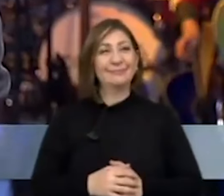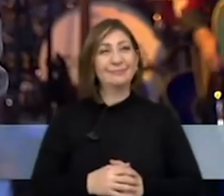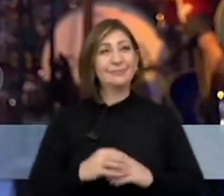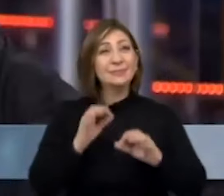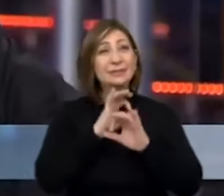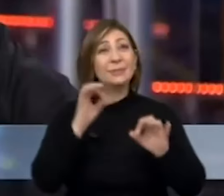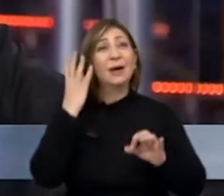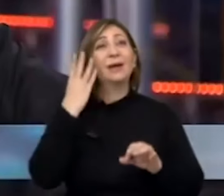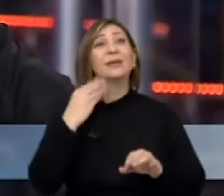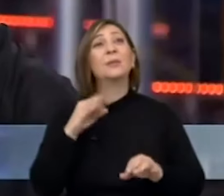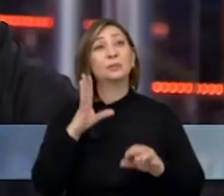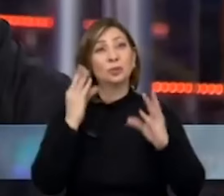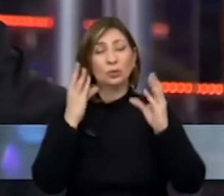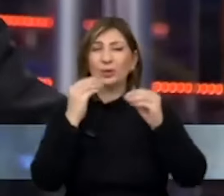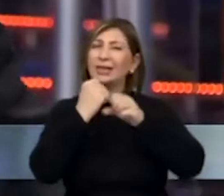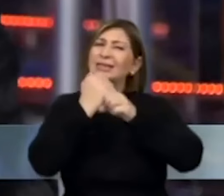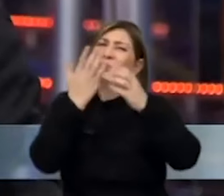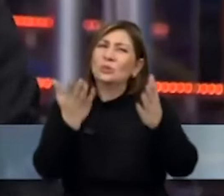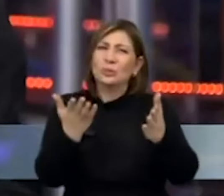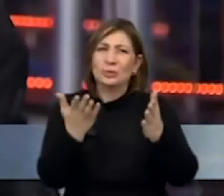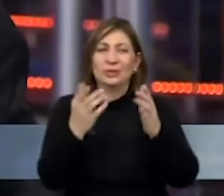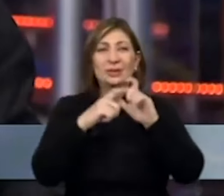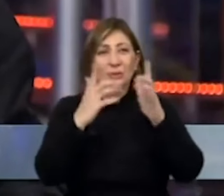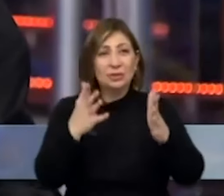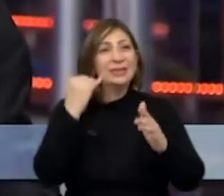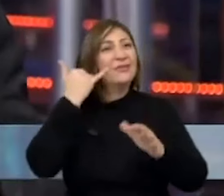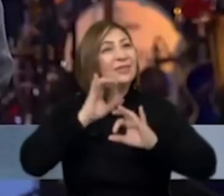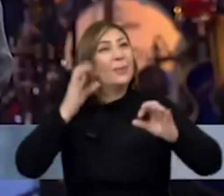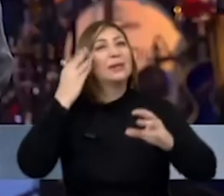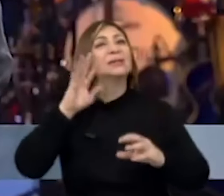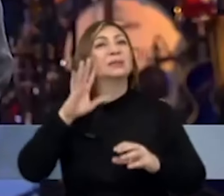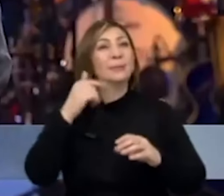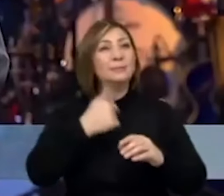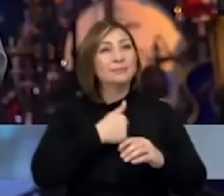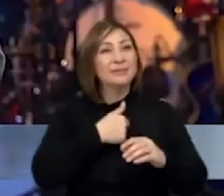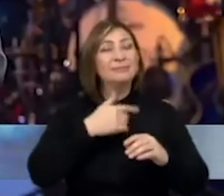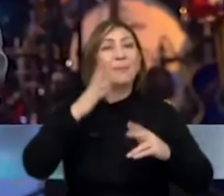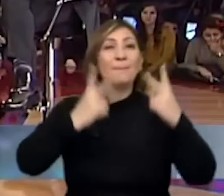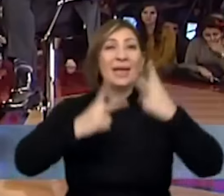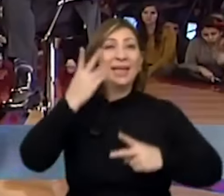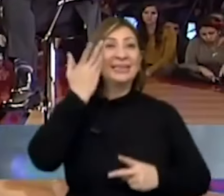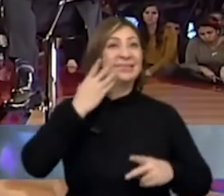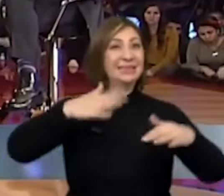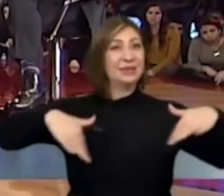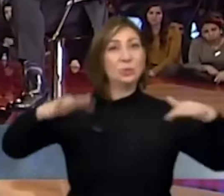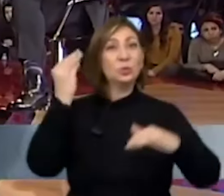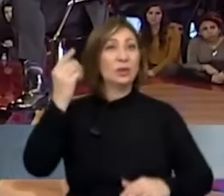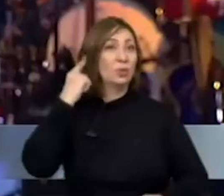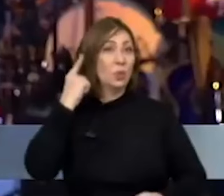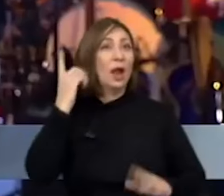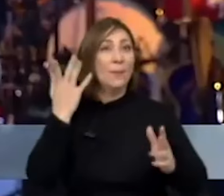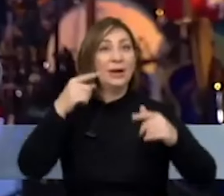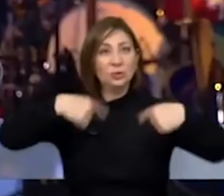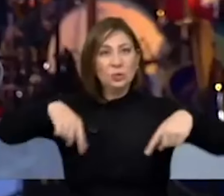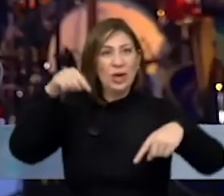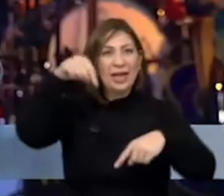tam anlayamamıştım. Buna evet, evet. Çok geçmiş hayır, olsun. Telefondan anlaşılmadı. Yani bizim belki izleyenlerimiz güzel duyuyorlar ama